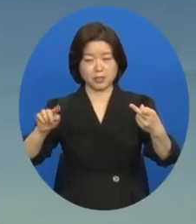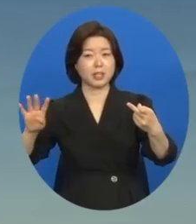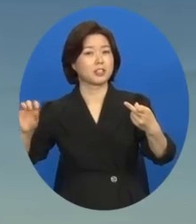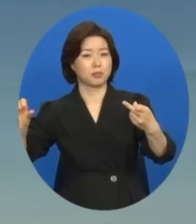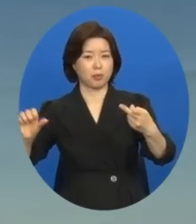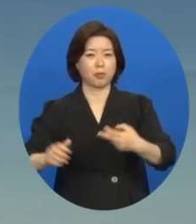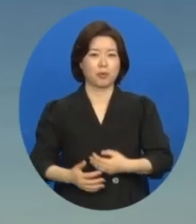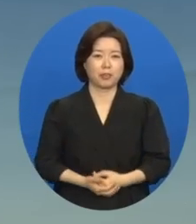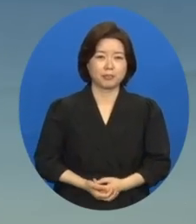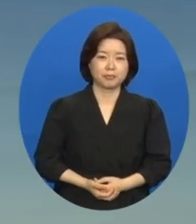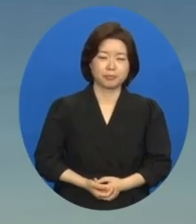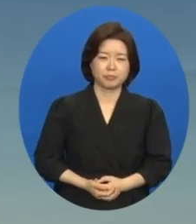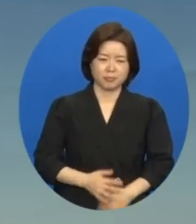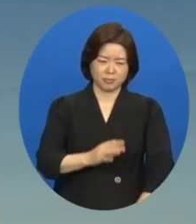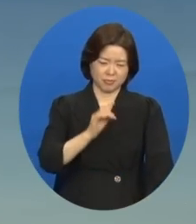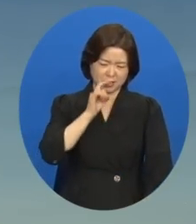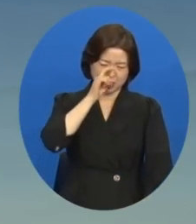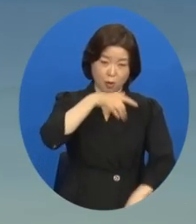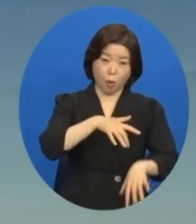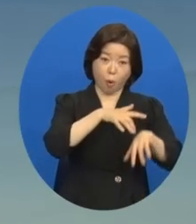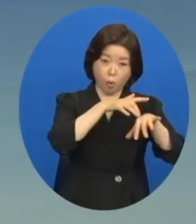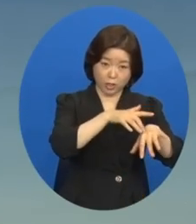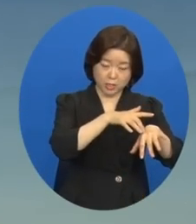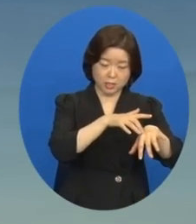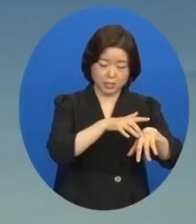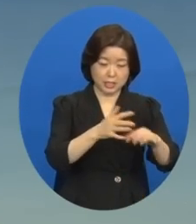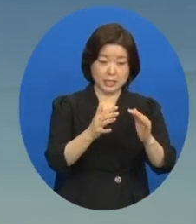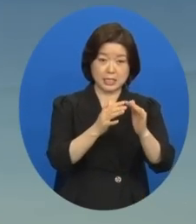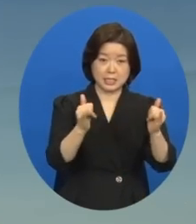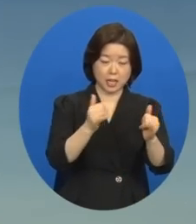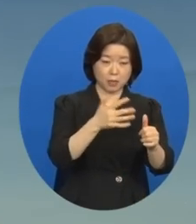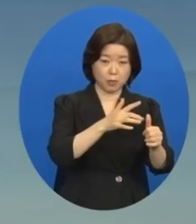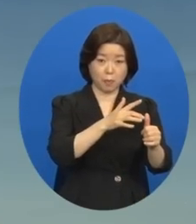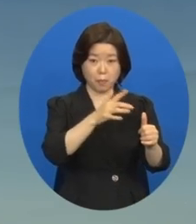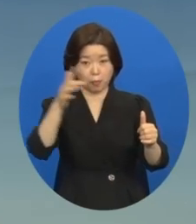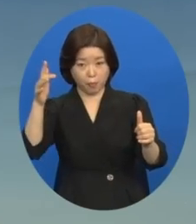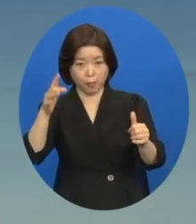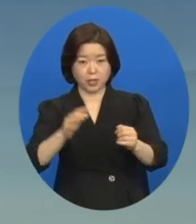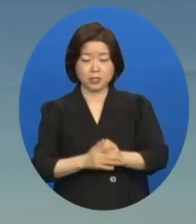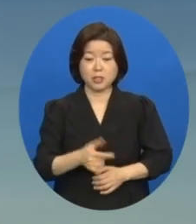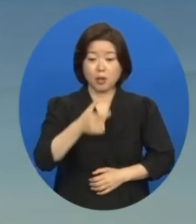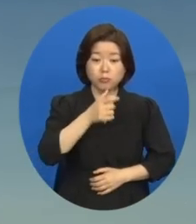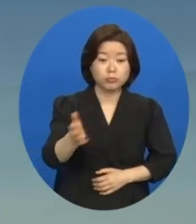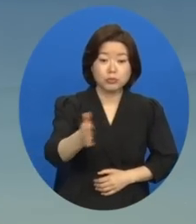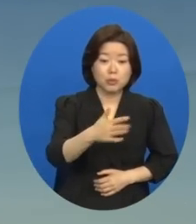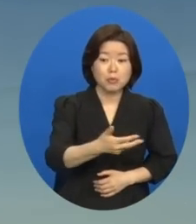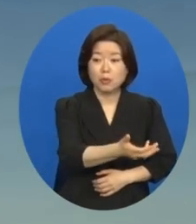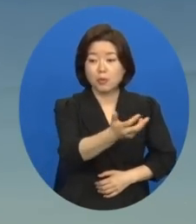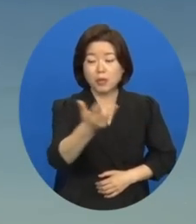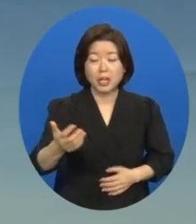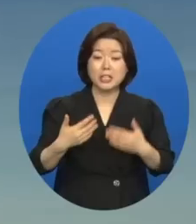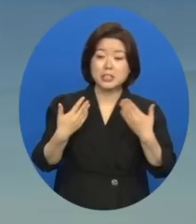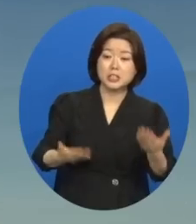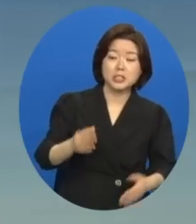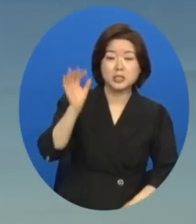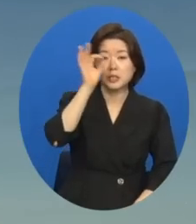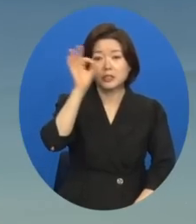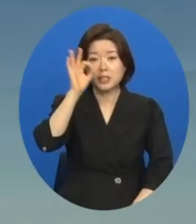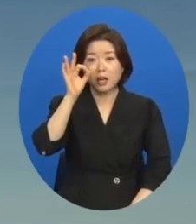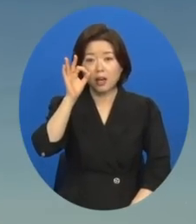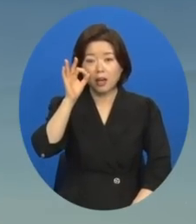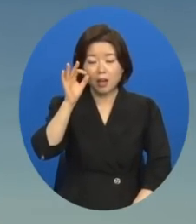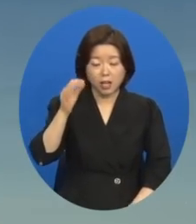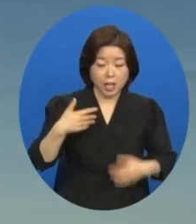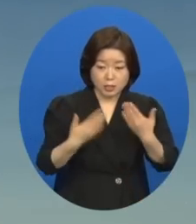말씀입니다. 더러운 귀신이 사람에게서 나갔을 때에 물 없는 곳으로 다니며 쉬기를 구하되 쉴 곳을